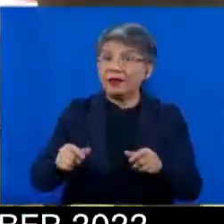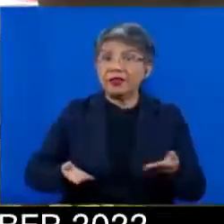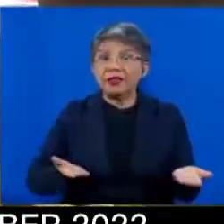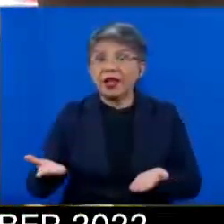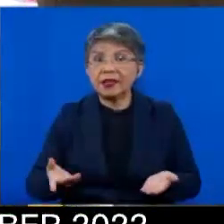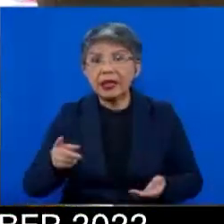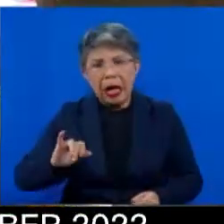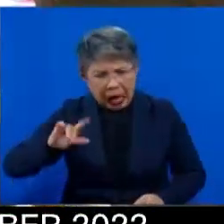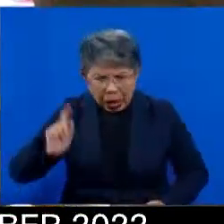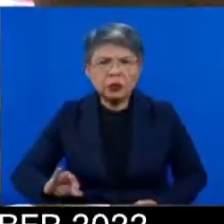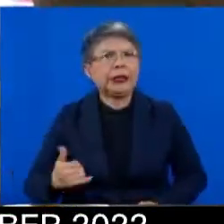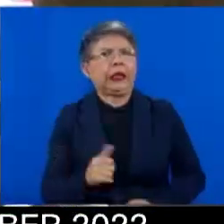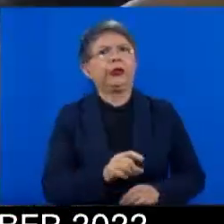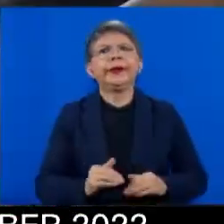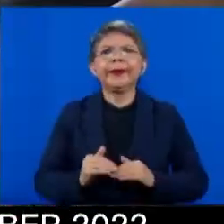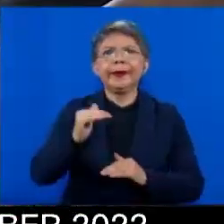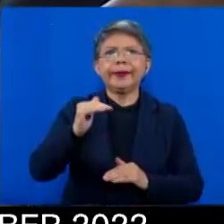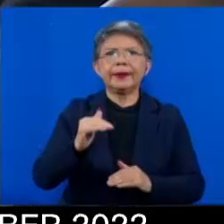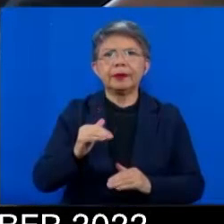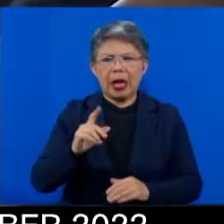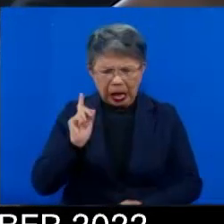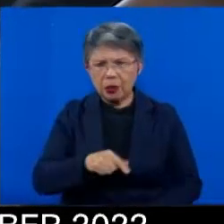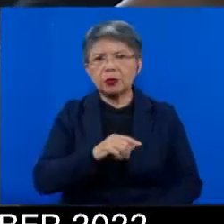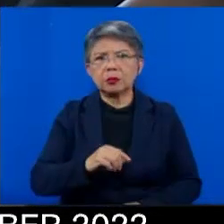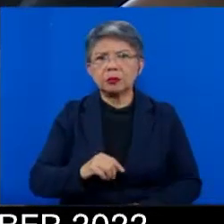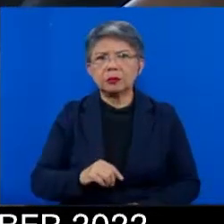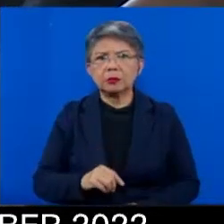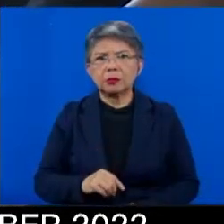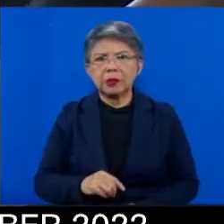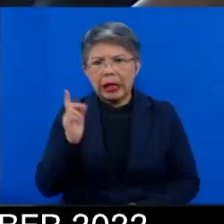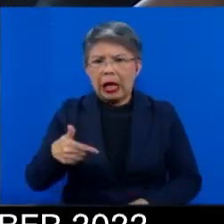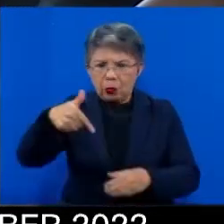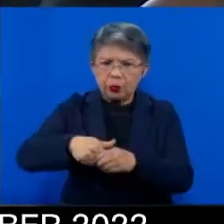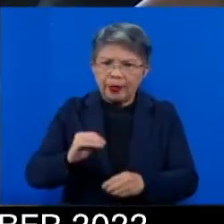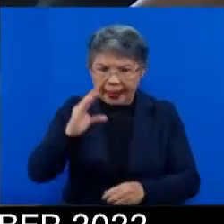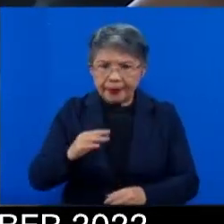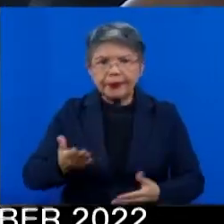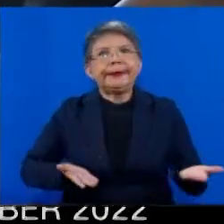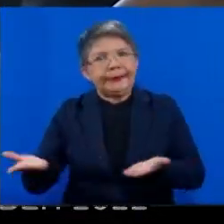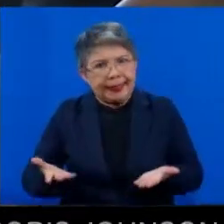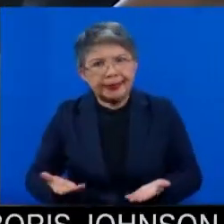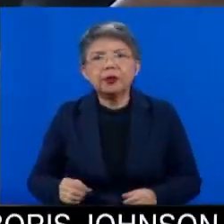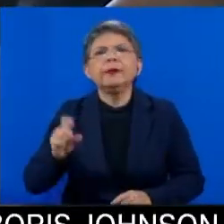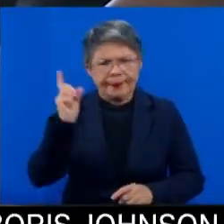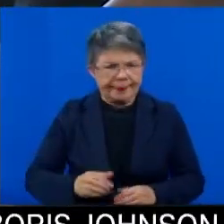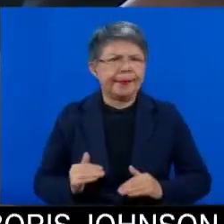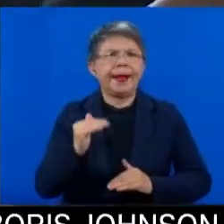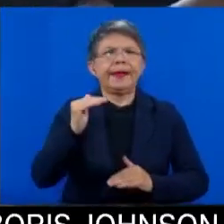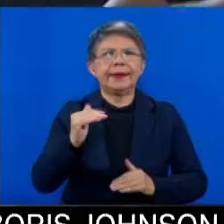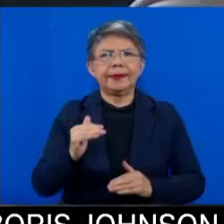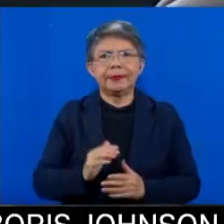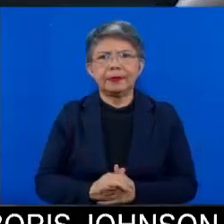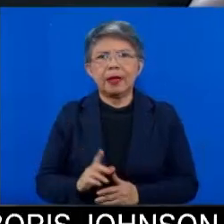layanan transportasi online. Perlu banget, perlu sangat gitu. Karena